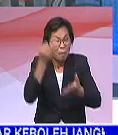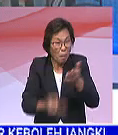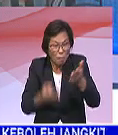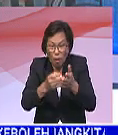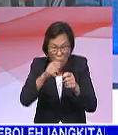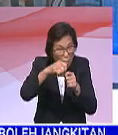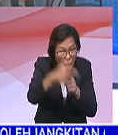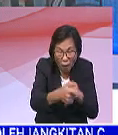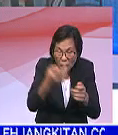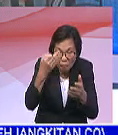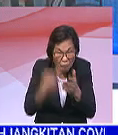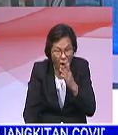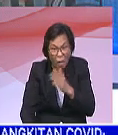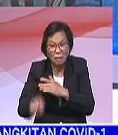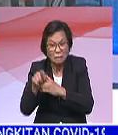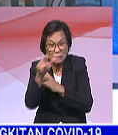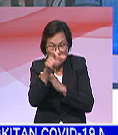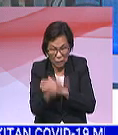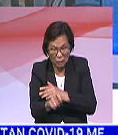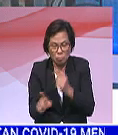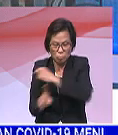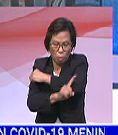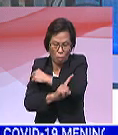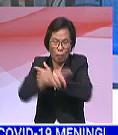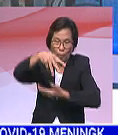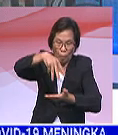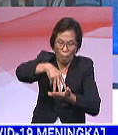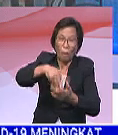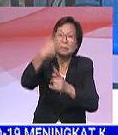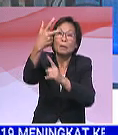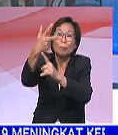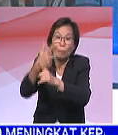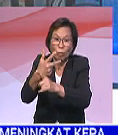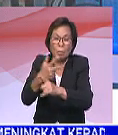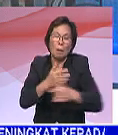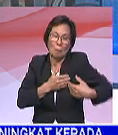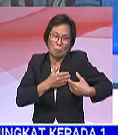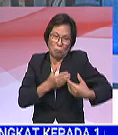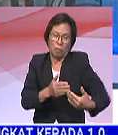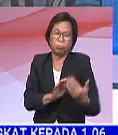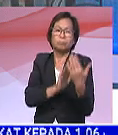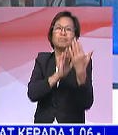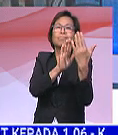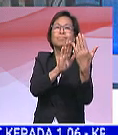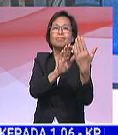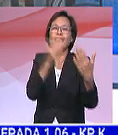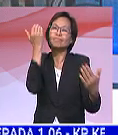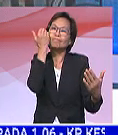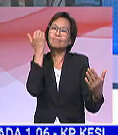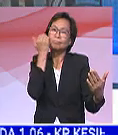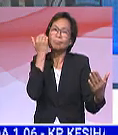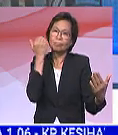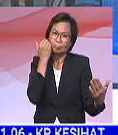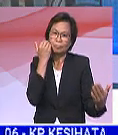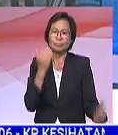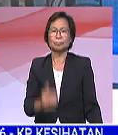denda tertuduh matsyah Nur Rahman berdepan hukuman penjara tiga bulan pengakuan dibuat dihadapan Hakim jatuh Ahmad Kamal